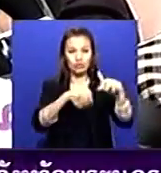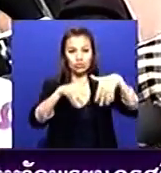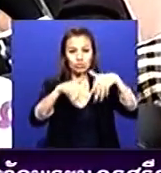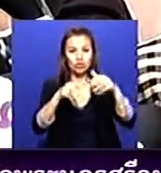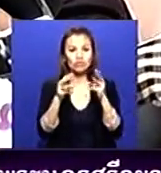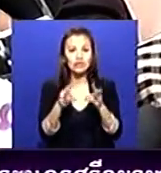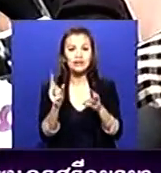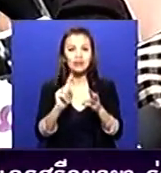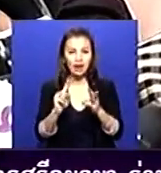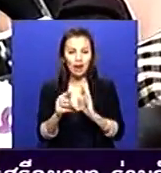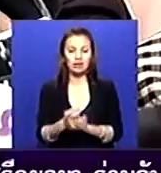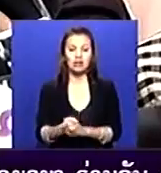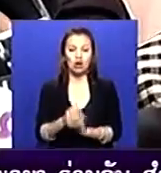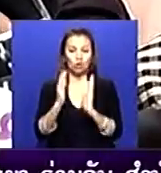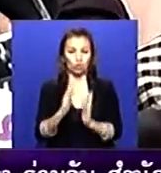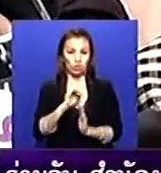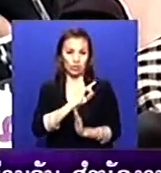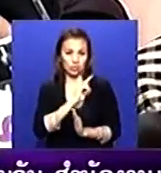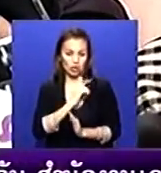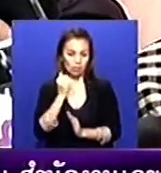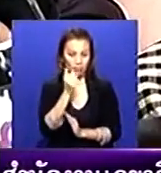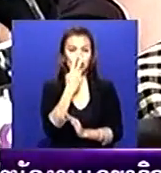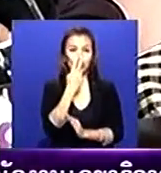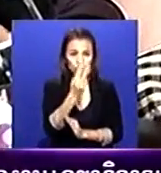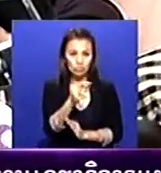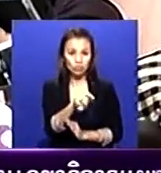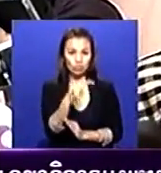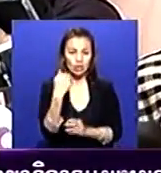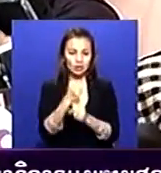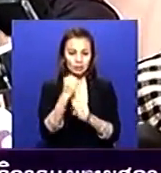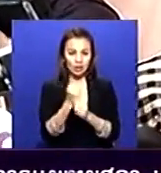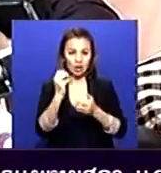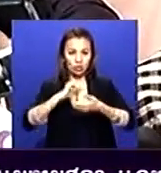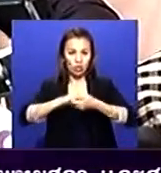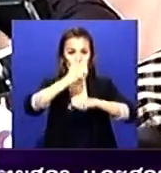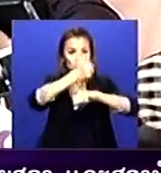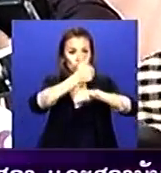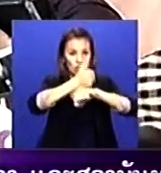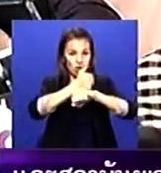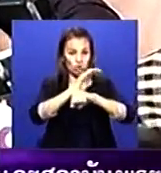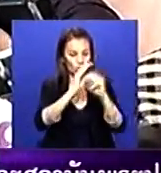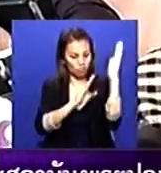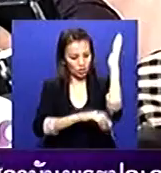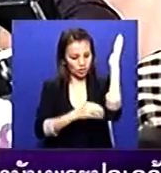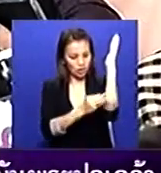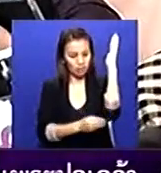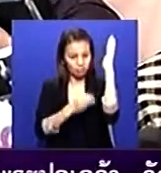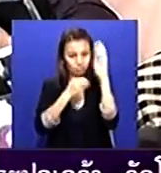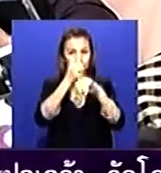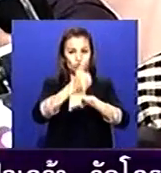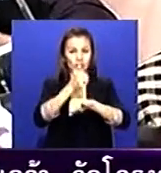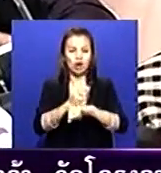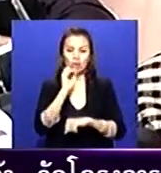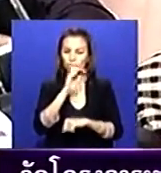องกันและบรรเทาสาธารณภัยได้ลงพื้นที่ติดตามสถานการณ์และทำงานร่วมกับผู้ว่าราชการจังหวัดซึ่งได้กำชับให้ดูแลอย่างทั่ว